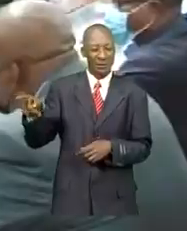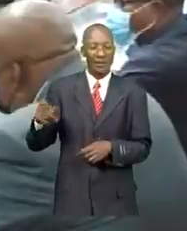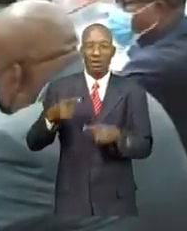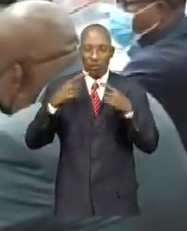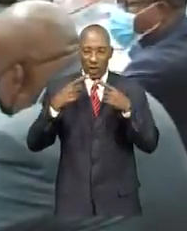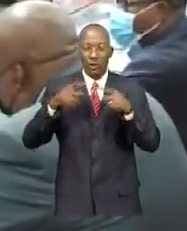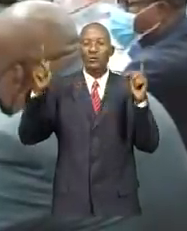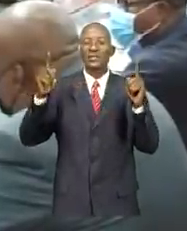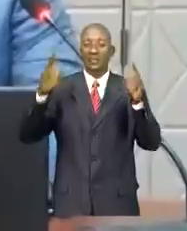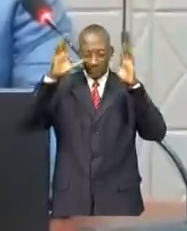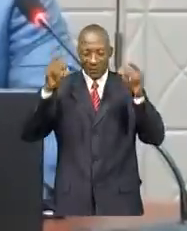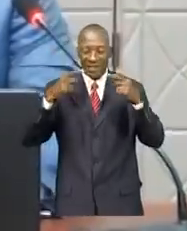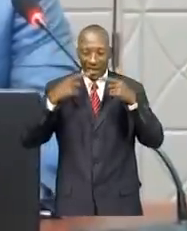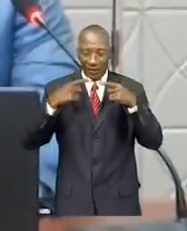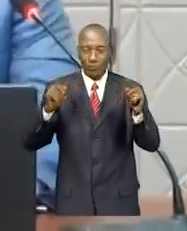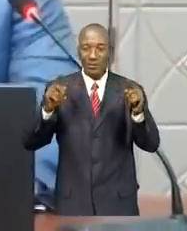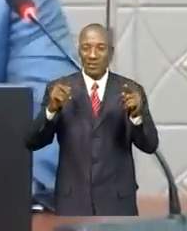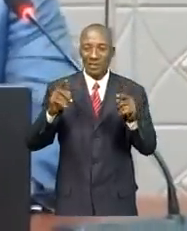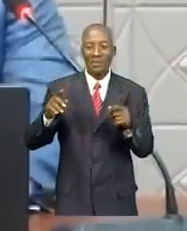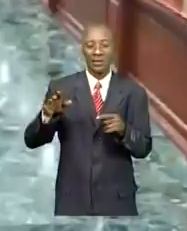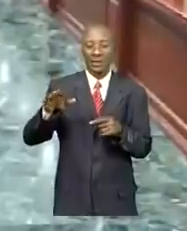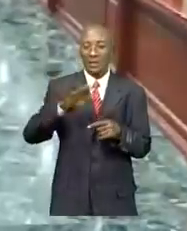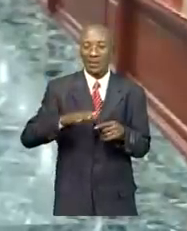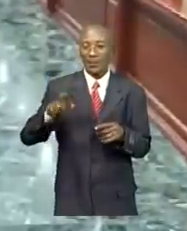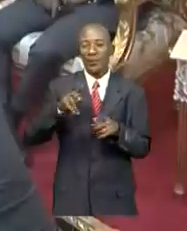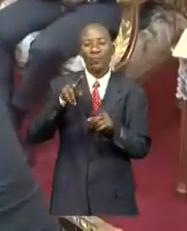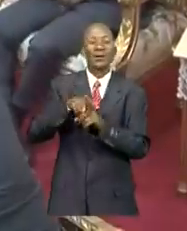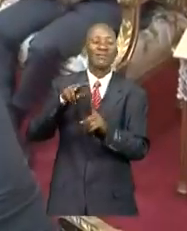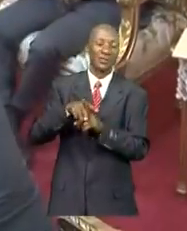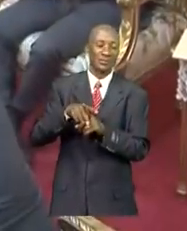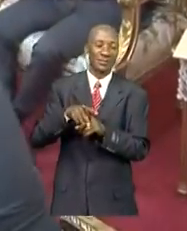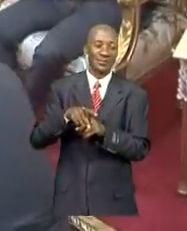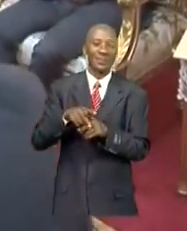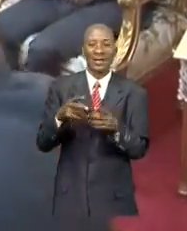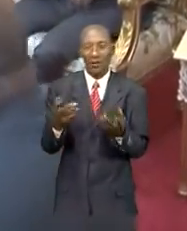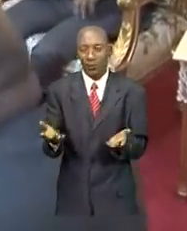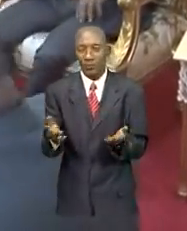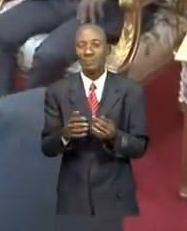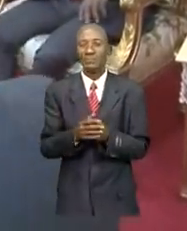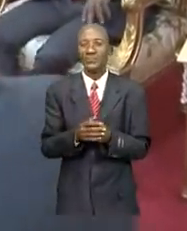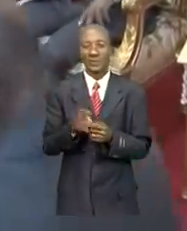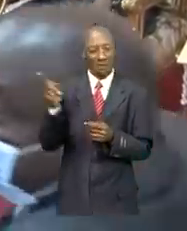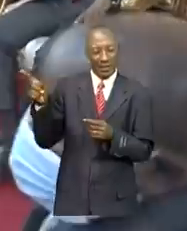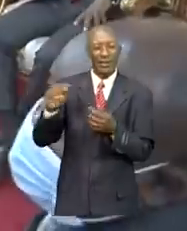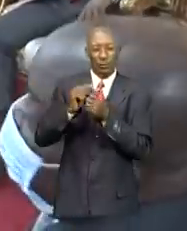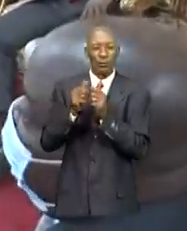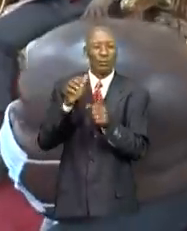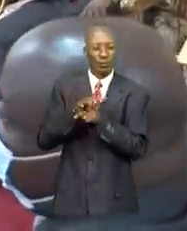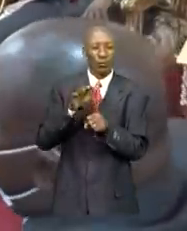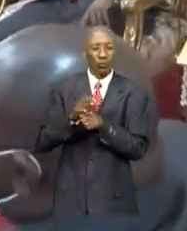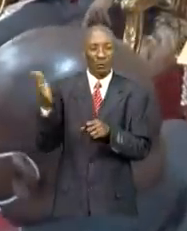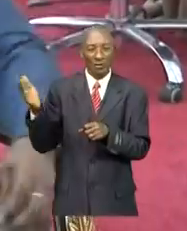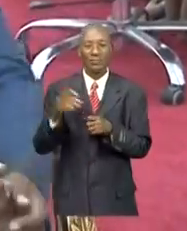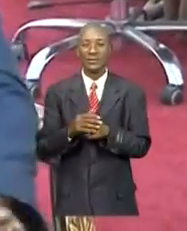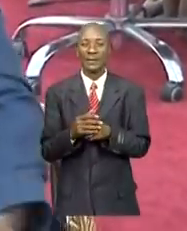le chef de l'État, Félix-Antoine Tshisekedi Tshilombo, pour les atrocités qui sévissent au quotidien dans cette partie de la République. La